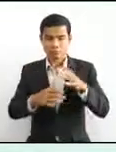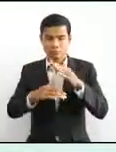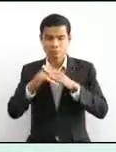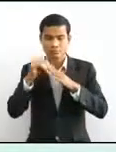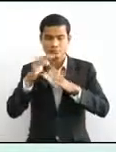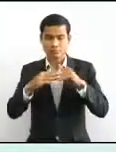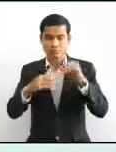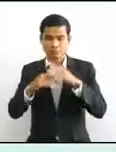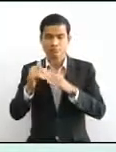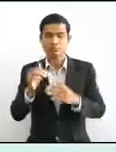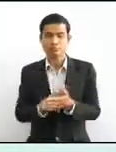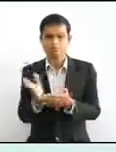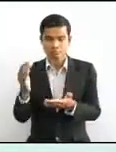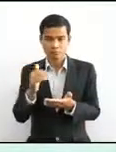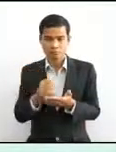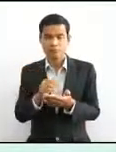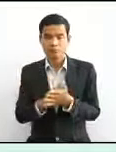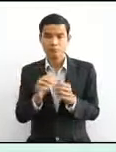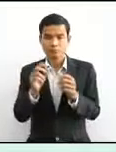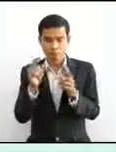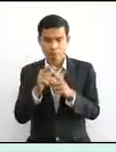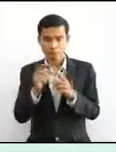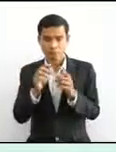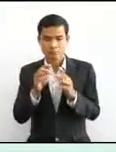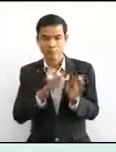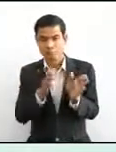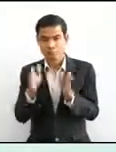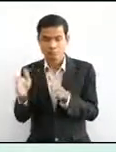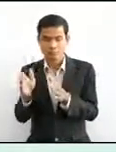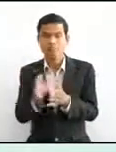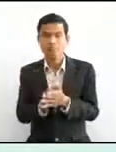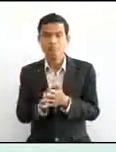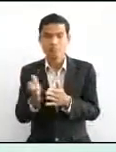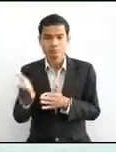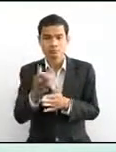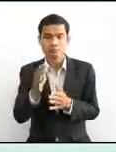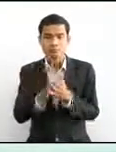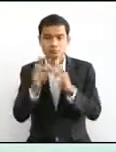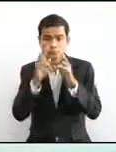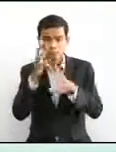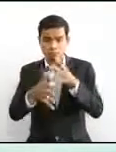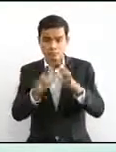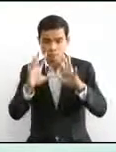sam nòng ta lấy tiệm tọt tía con cha con ăn ăn khné